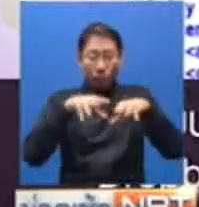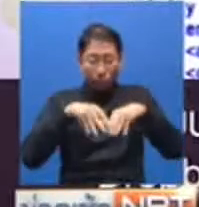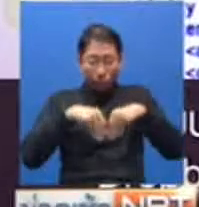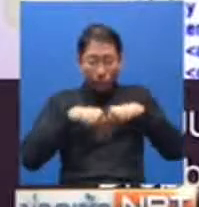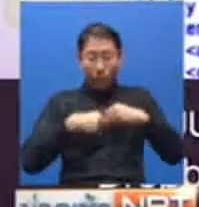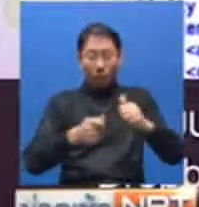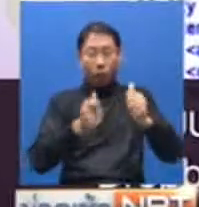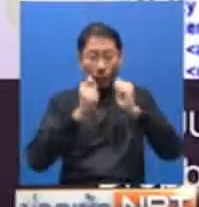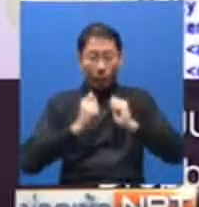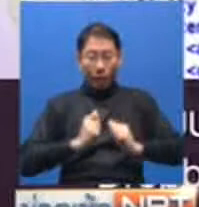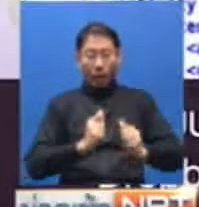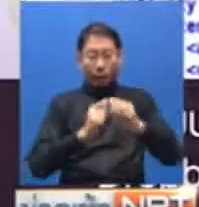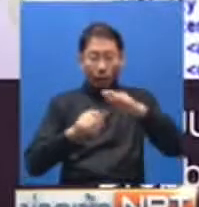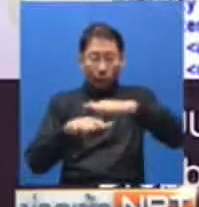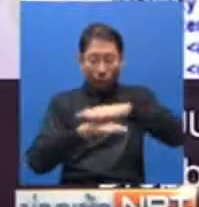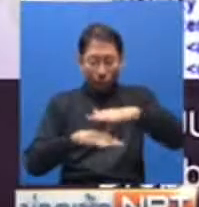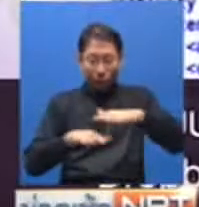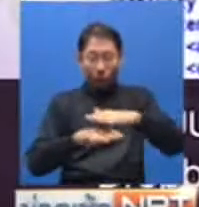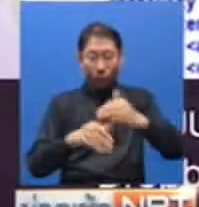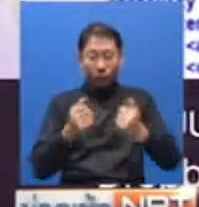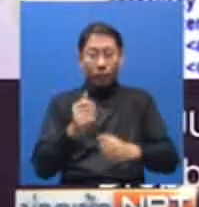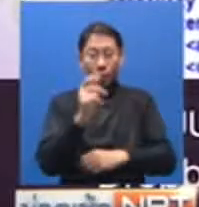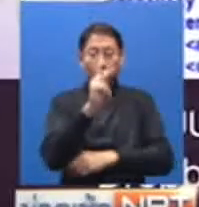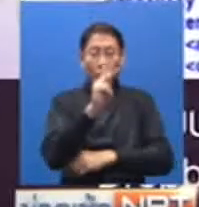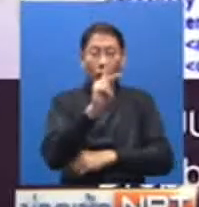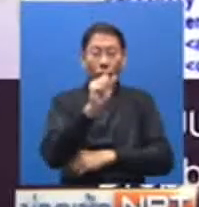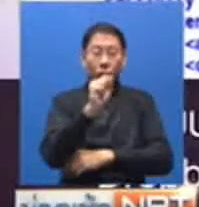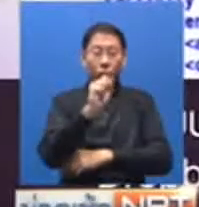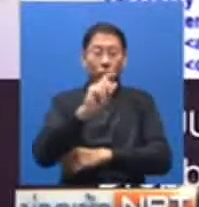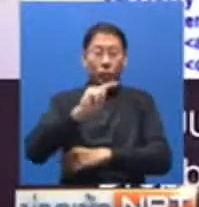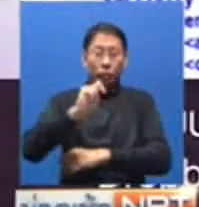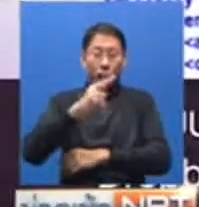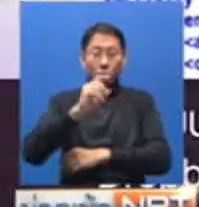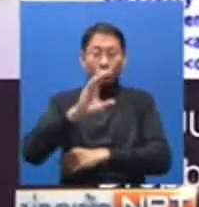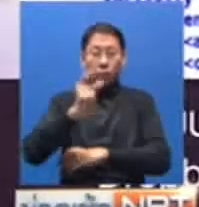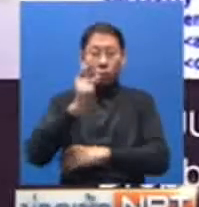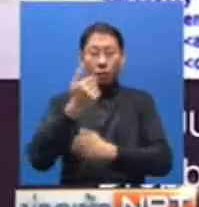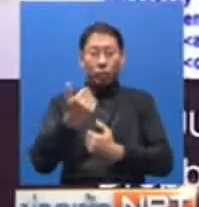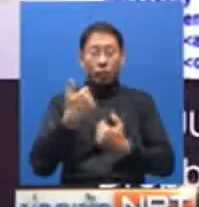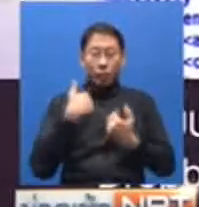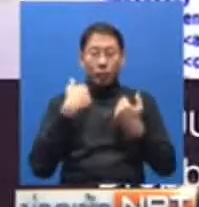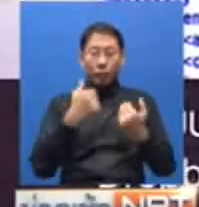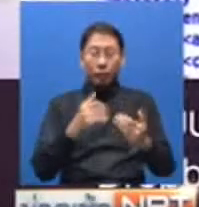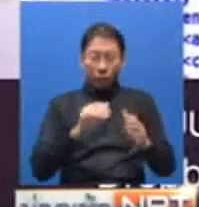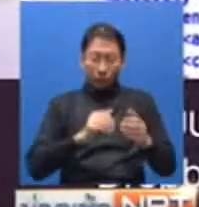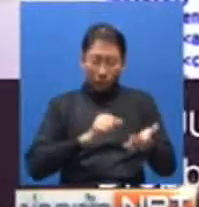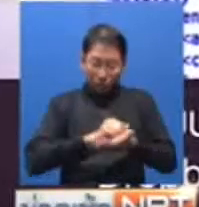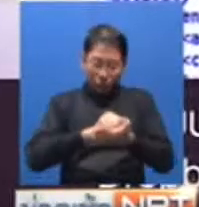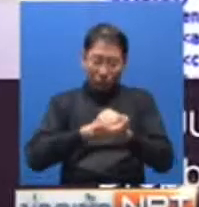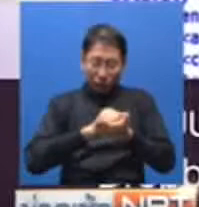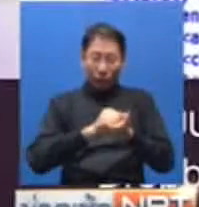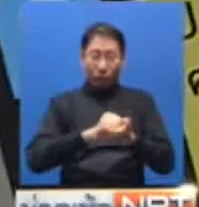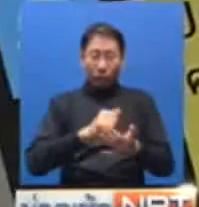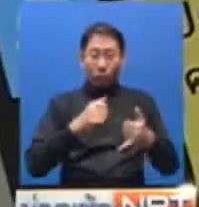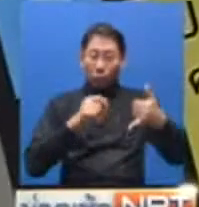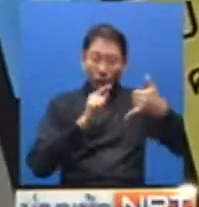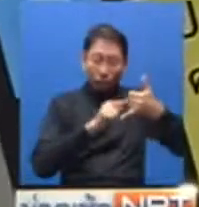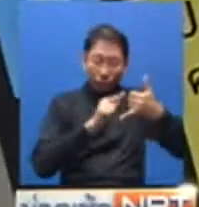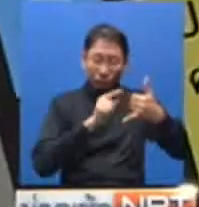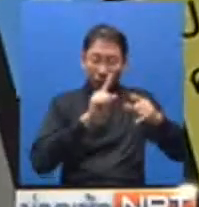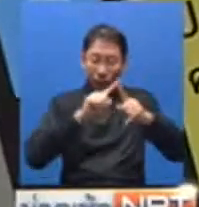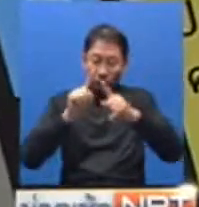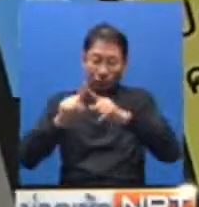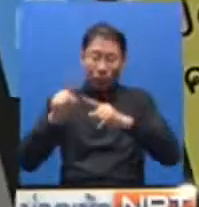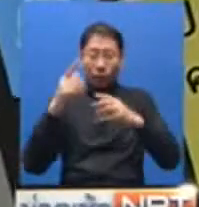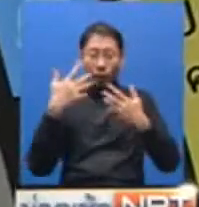ตการเข้าถึงข้อมูลขณะที่กสทช.ได้หารือกับผู้ให้บริการเครือข่ายโทรศัพท์มือถือทุกรายซึ่งแนวทาง